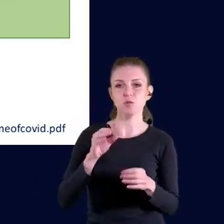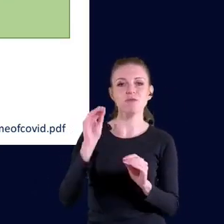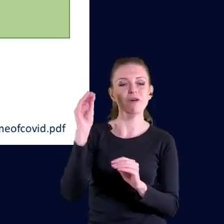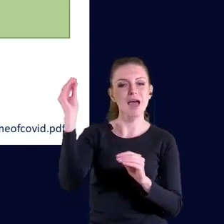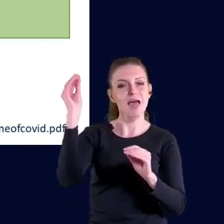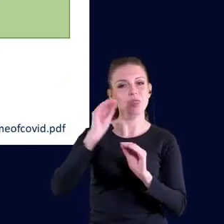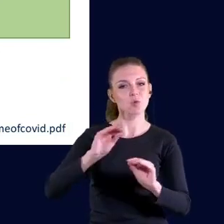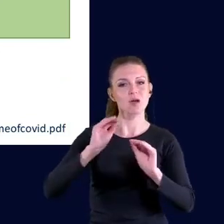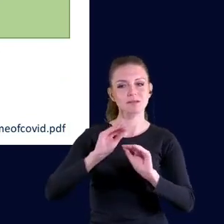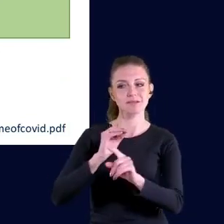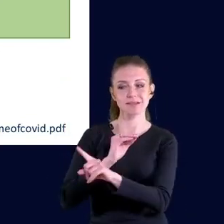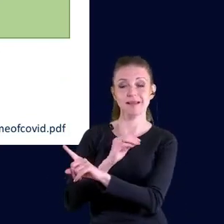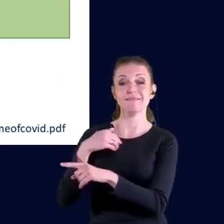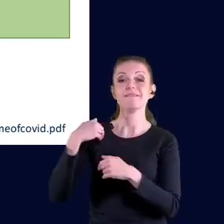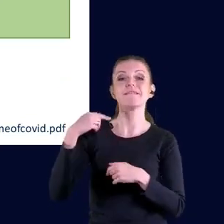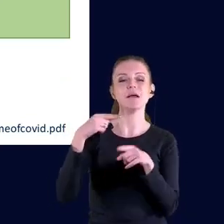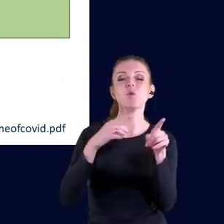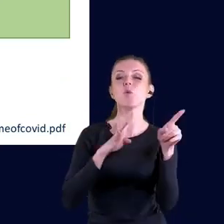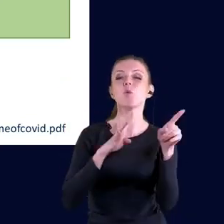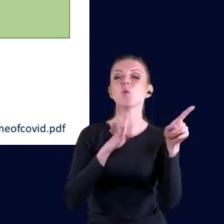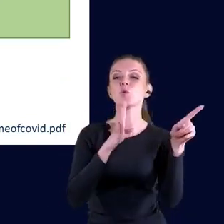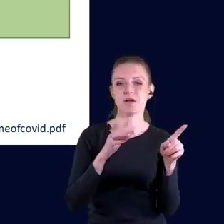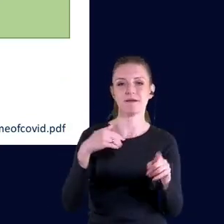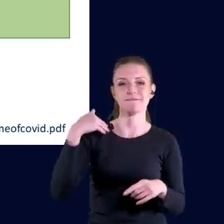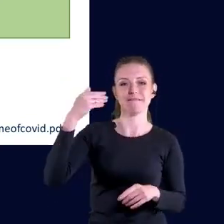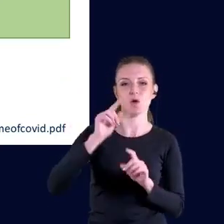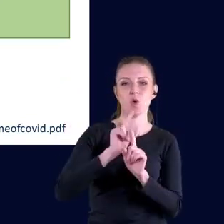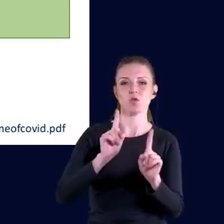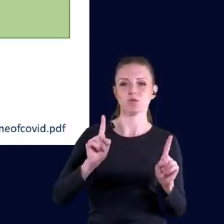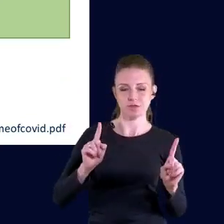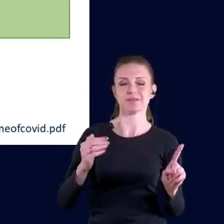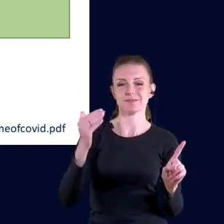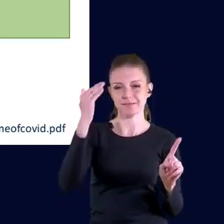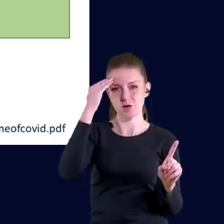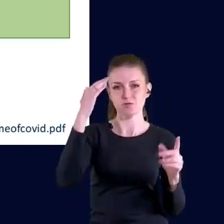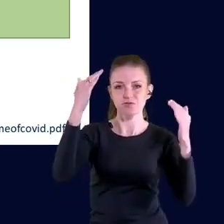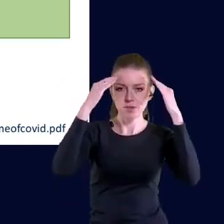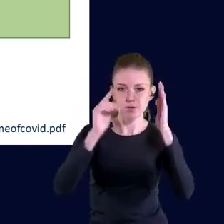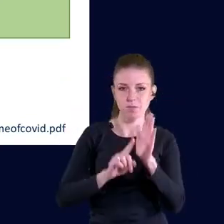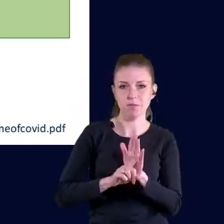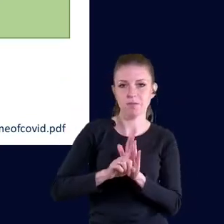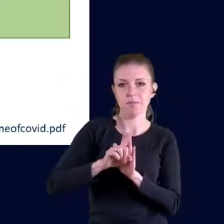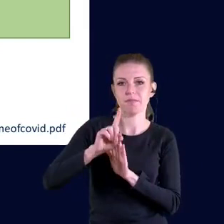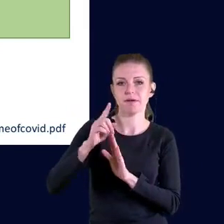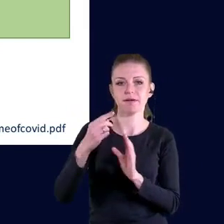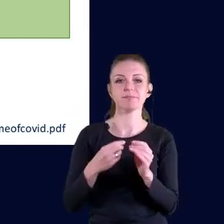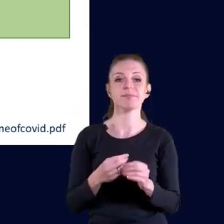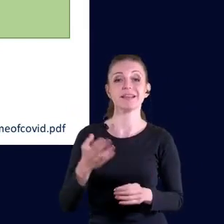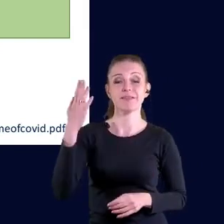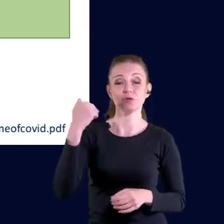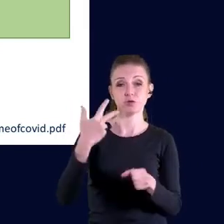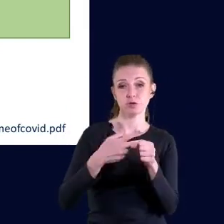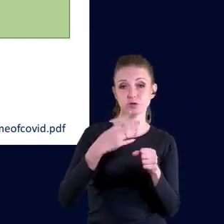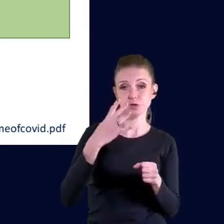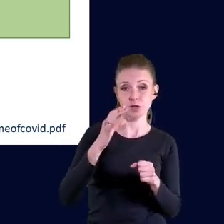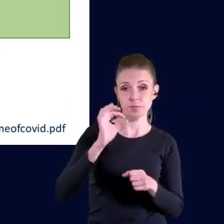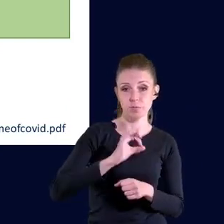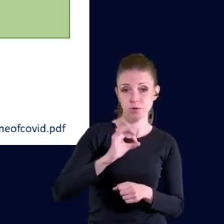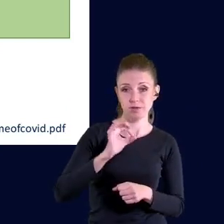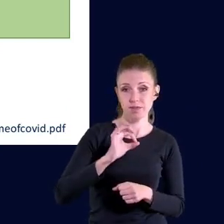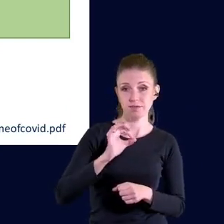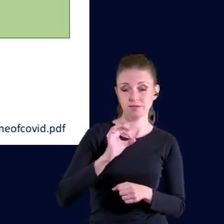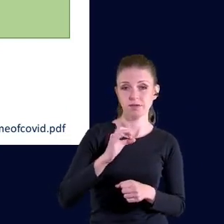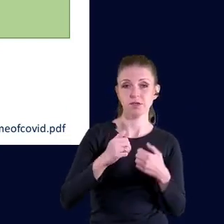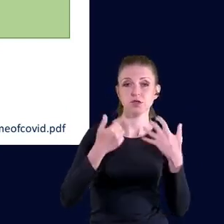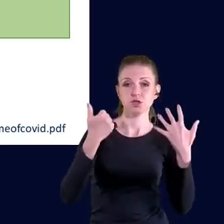wykładowców Stanach Zjednoczonych h&m i Proszę spojrzeć świadomość 34 procent przez